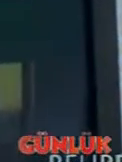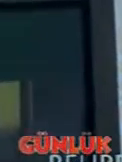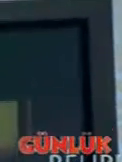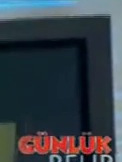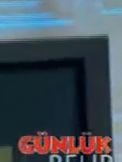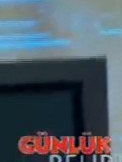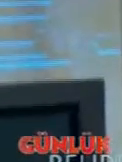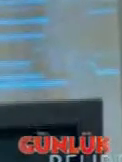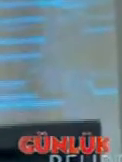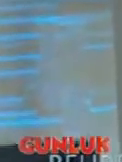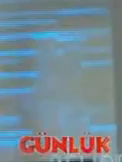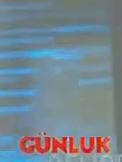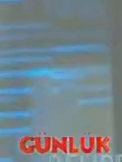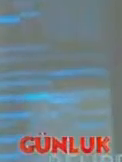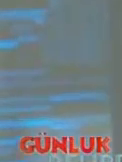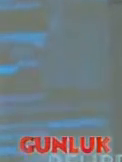düştün.